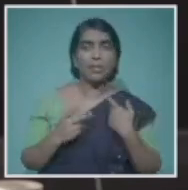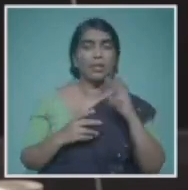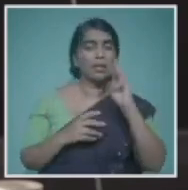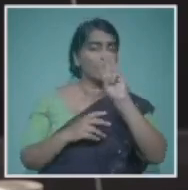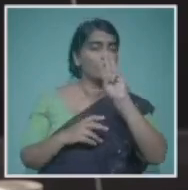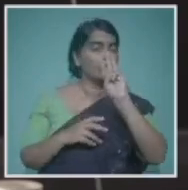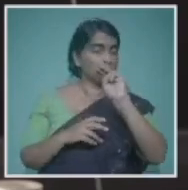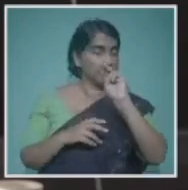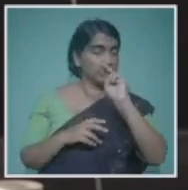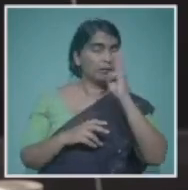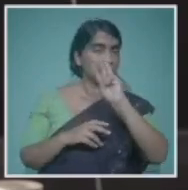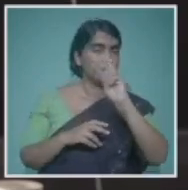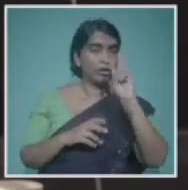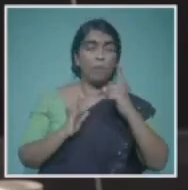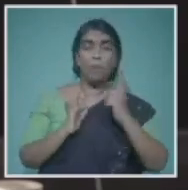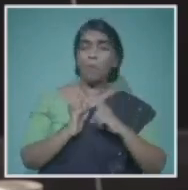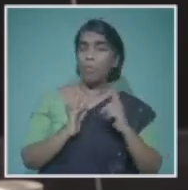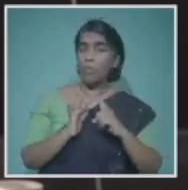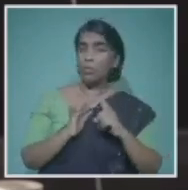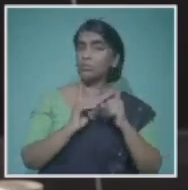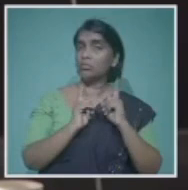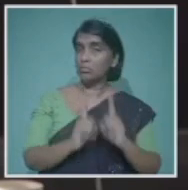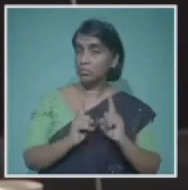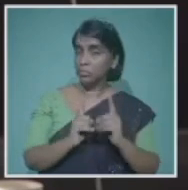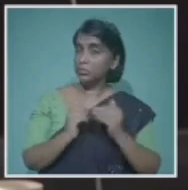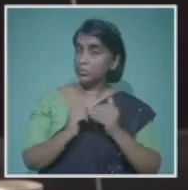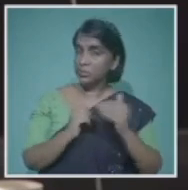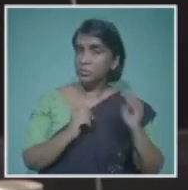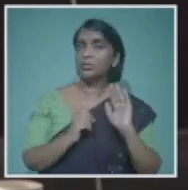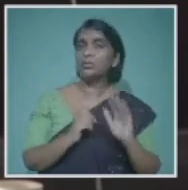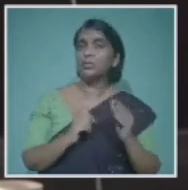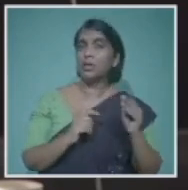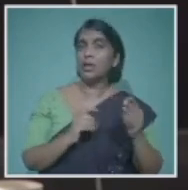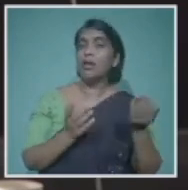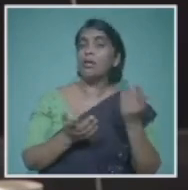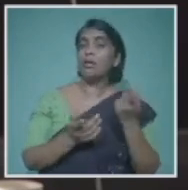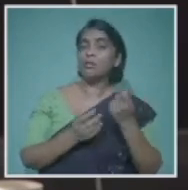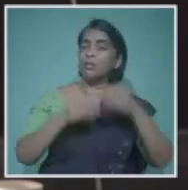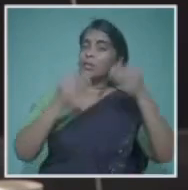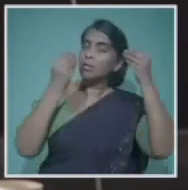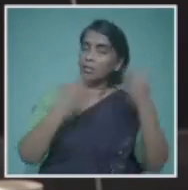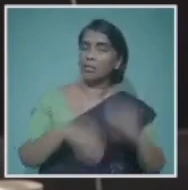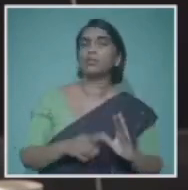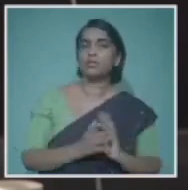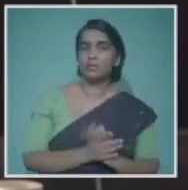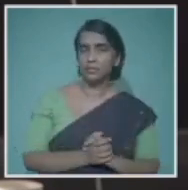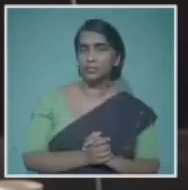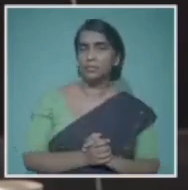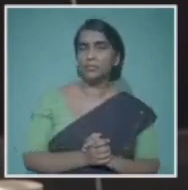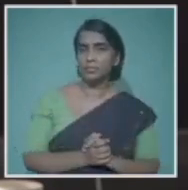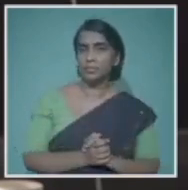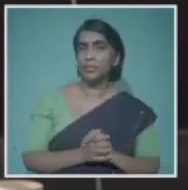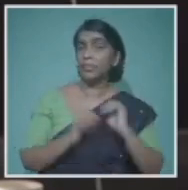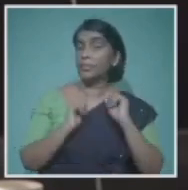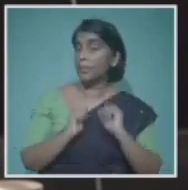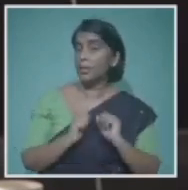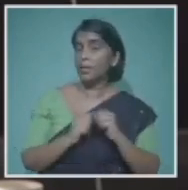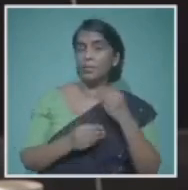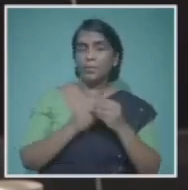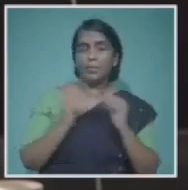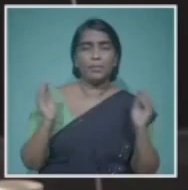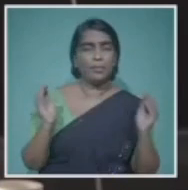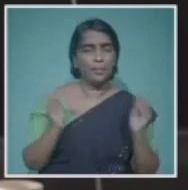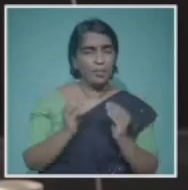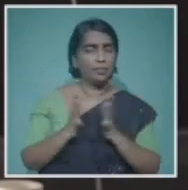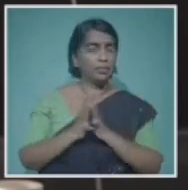130 ගණන් වලට පොලි අනුපාතය තියාගන්න වුණොත් ආර්ථිකය කඩාගෙන වැටෙනවා. මොකද පොඩි